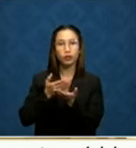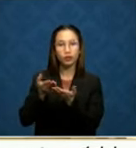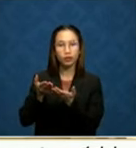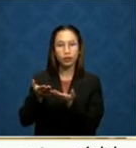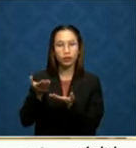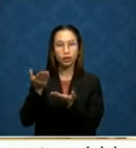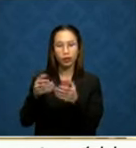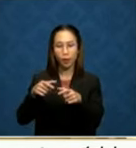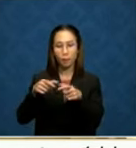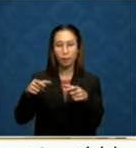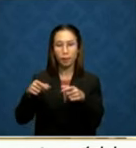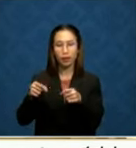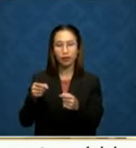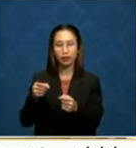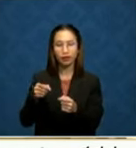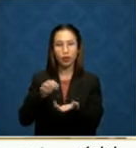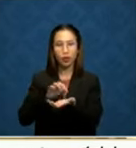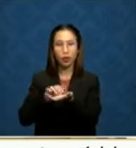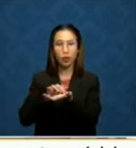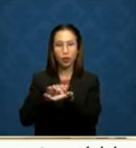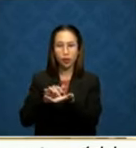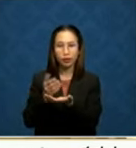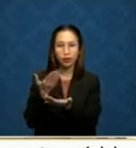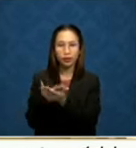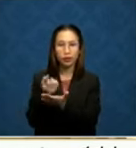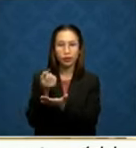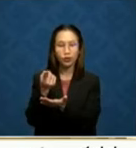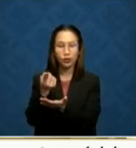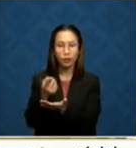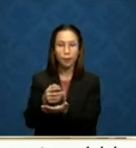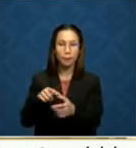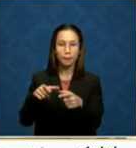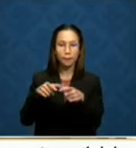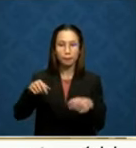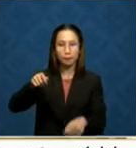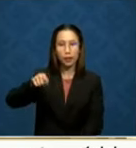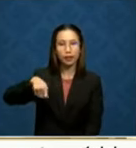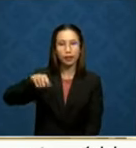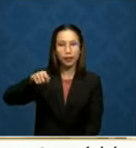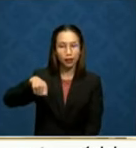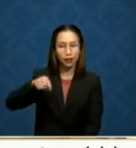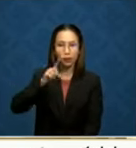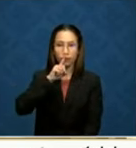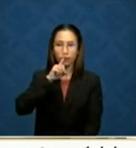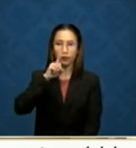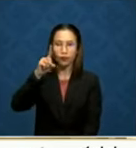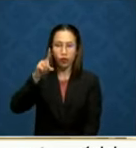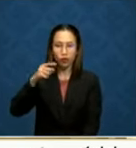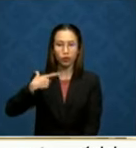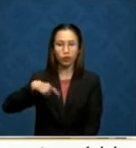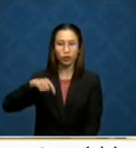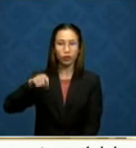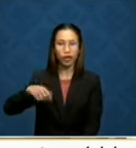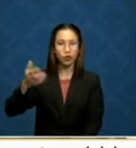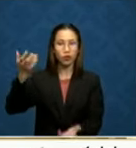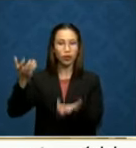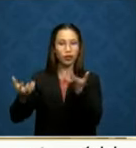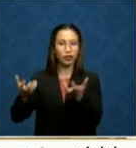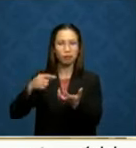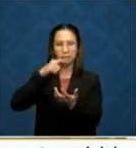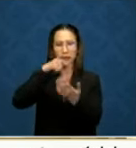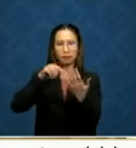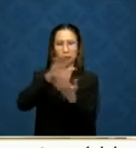ี่ใช้บตเกิสด บัตรเคดิตถูกฟ้อง เป็นจำเลยในคดีแ้ง ต่สารยุติธรรมทั่วประเทศ